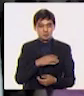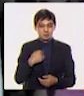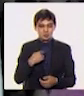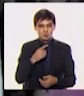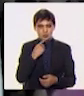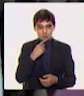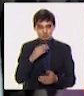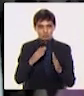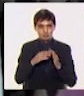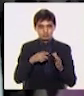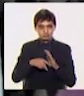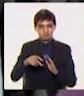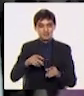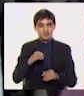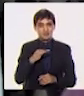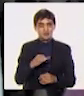Ели-ели үйден шықтық.